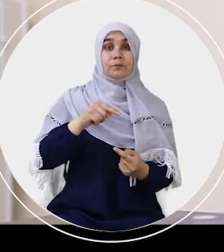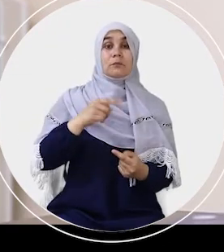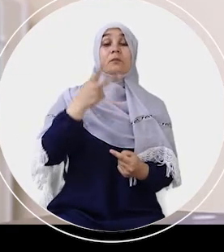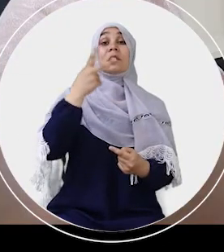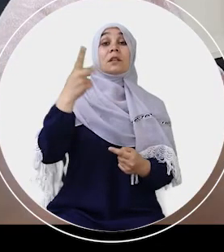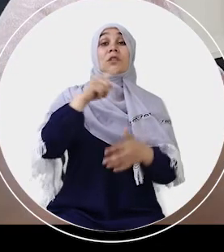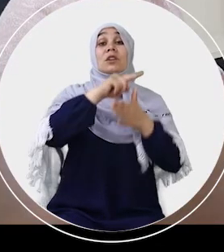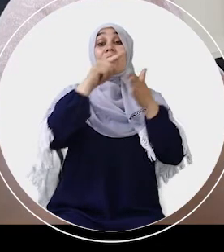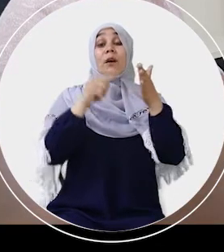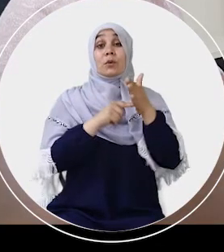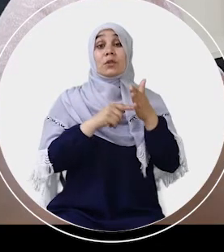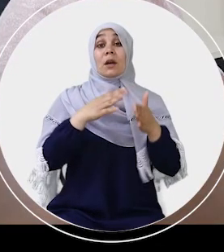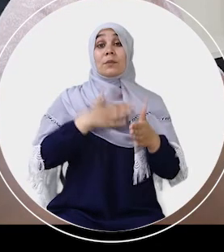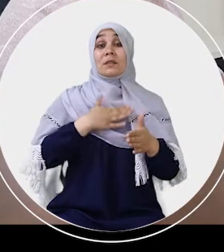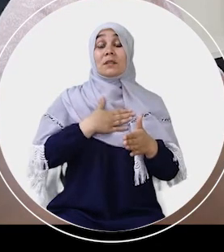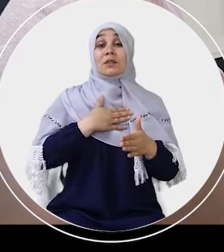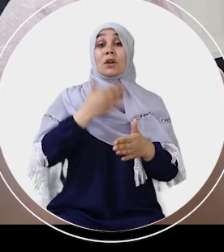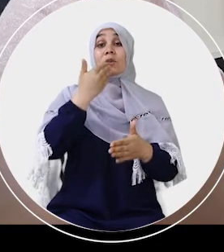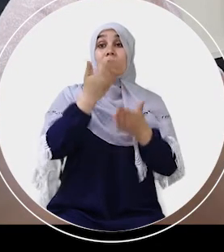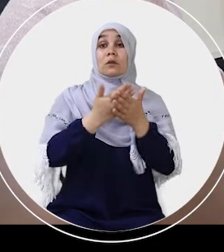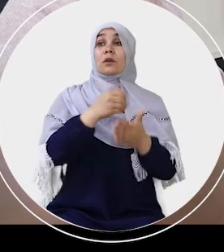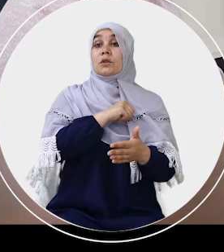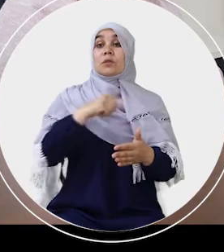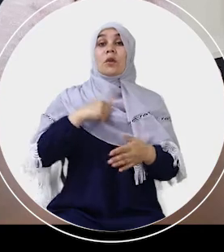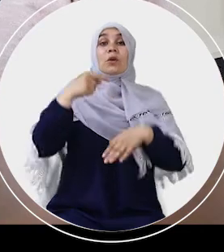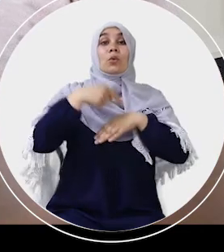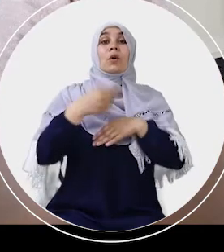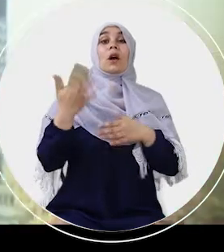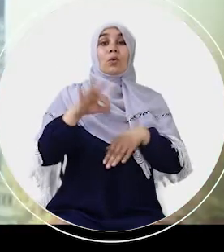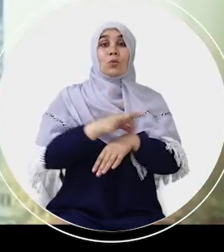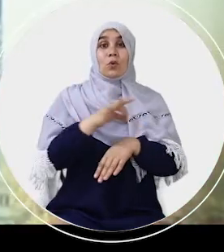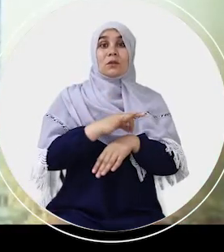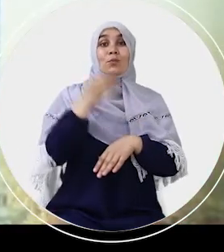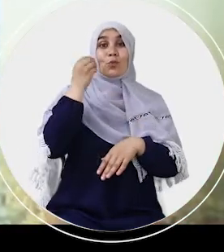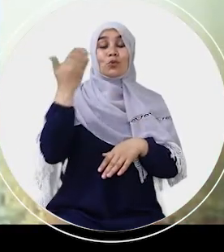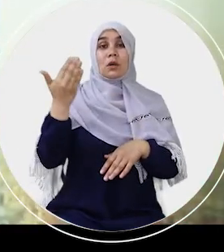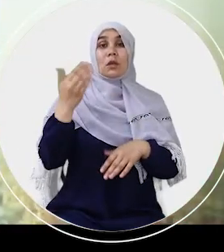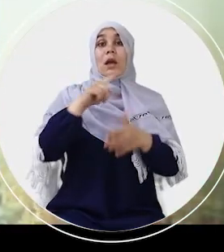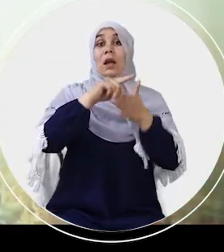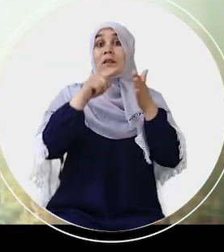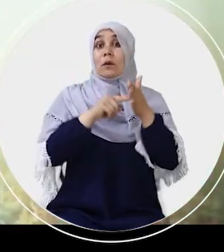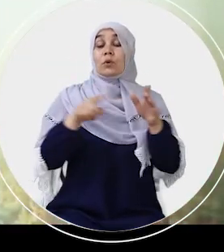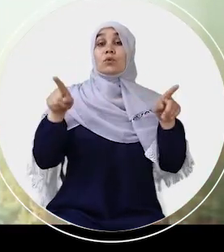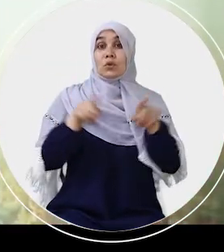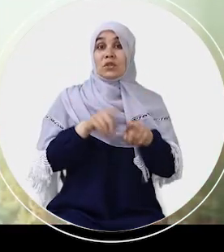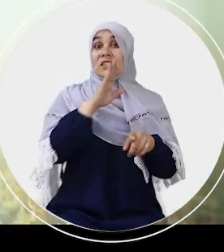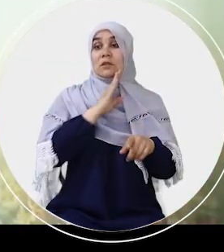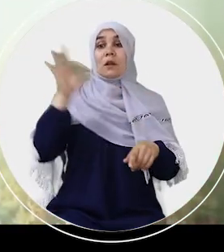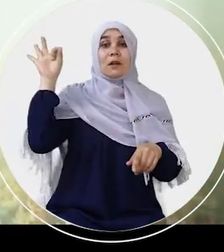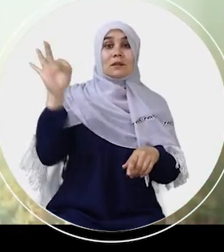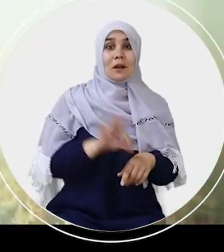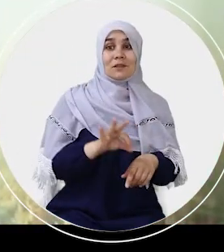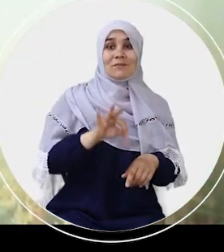ikkinchi savol. Siz pul so'raganingizda juftingiz o'zini qanday tutadi? Bu savolga ham darhol